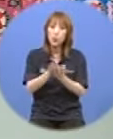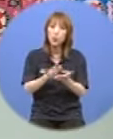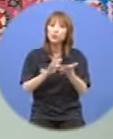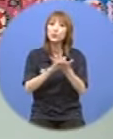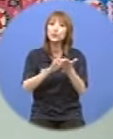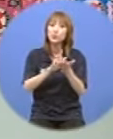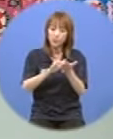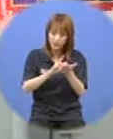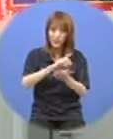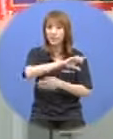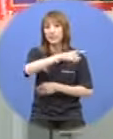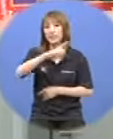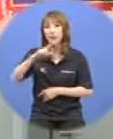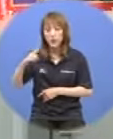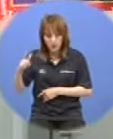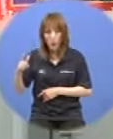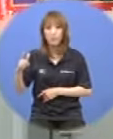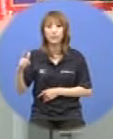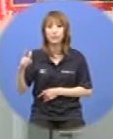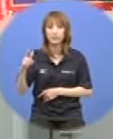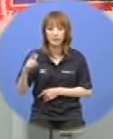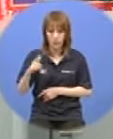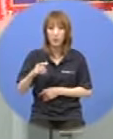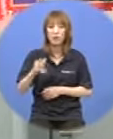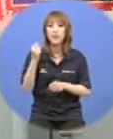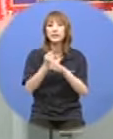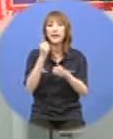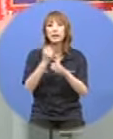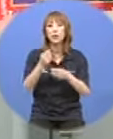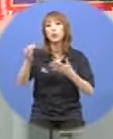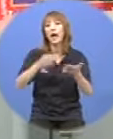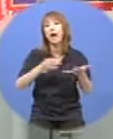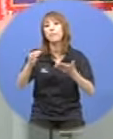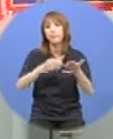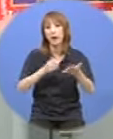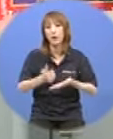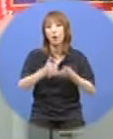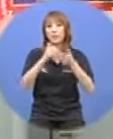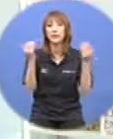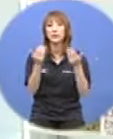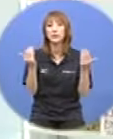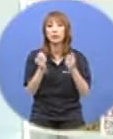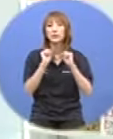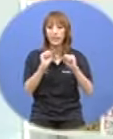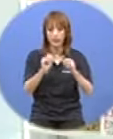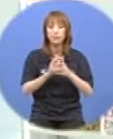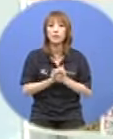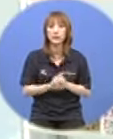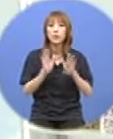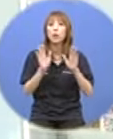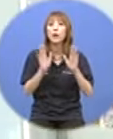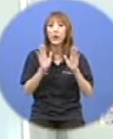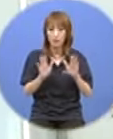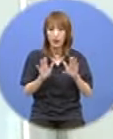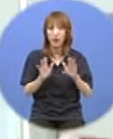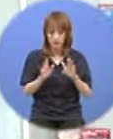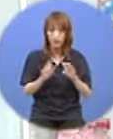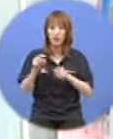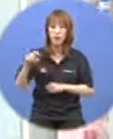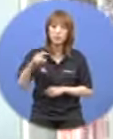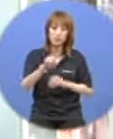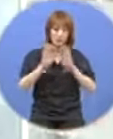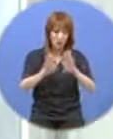家庭用洗浄剤、トイレタリー製品の製造と販売を主な事業としています。今回は大日本除